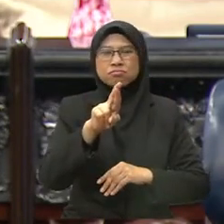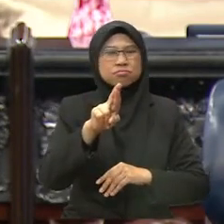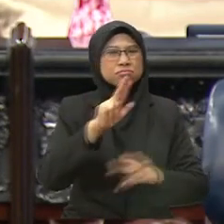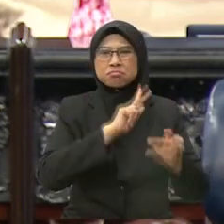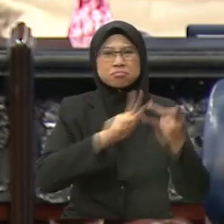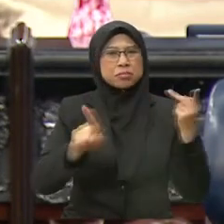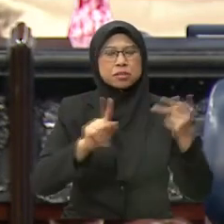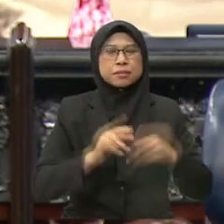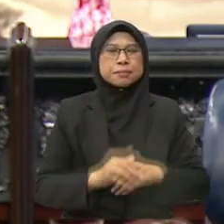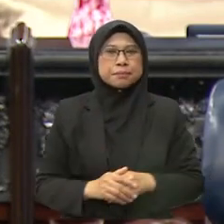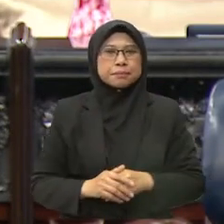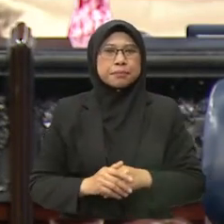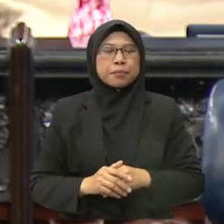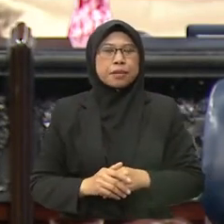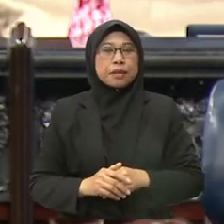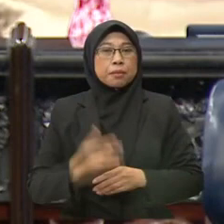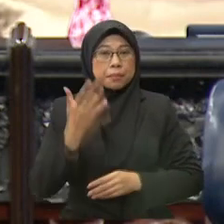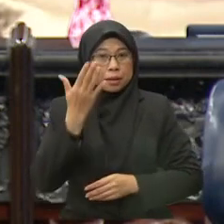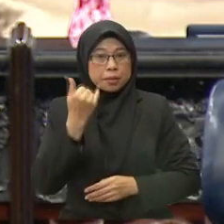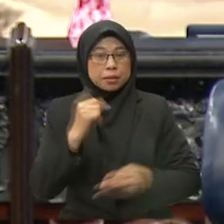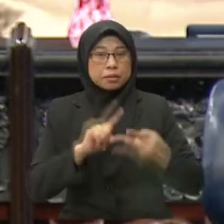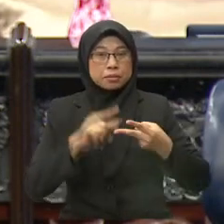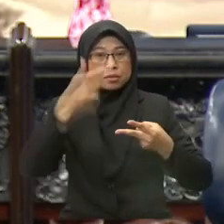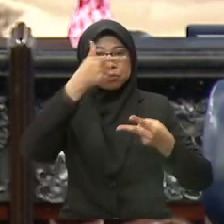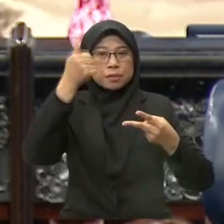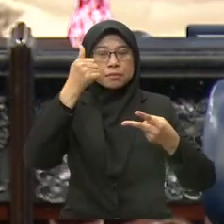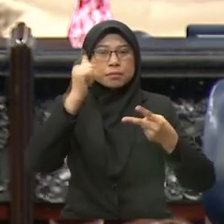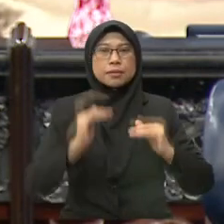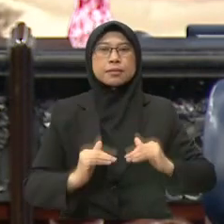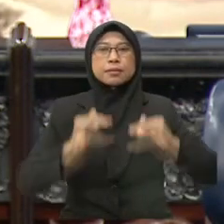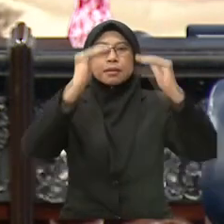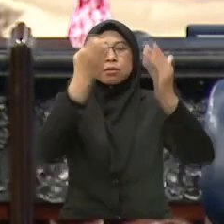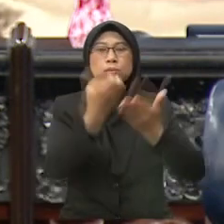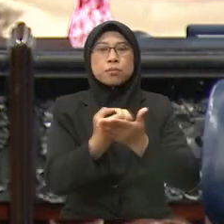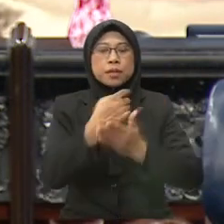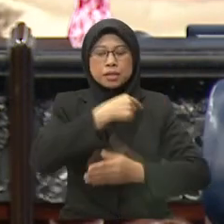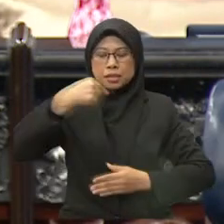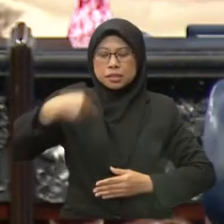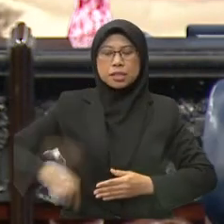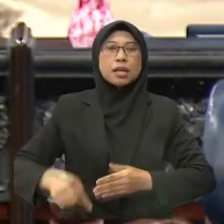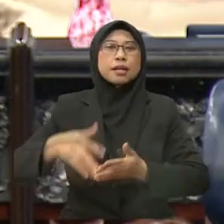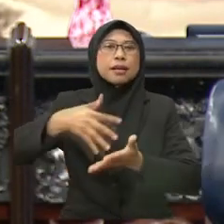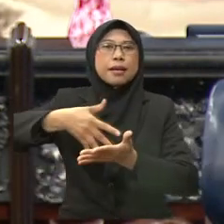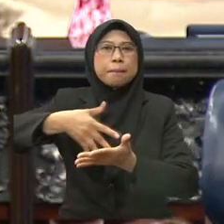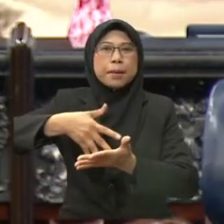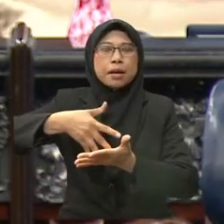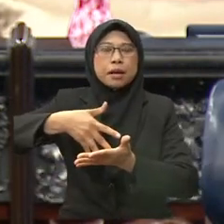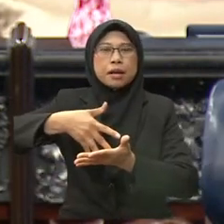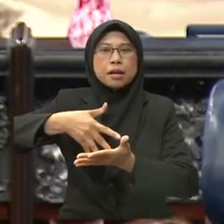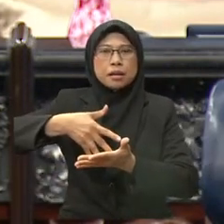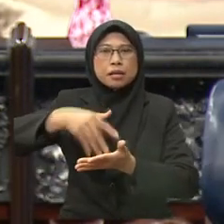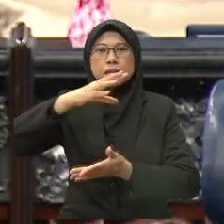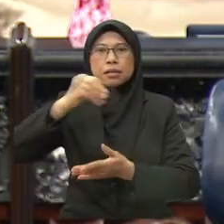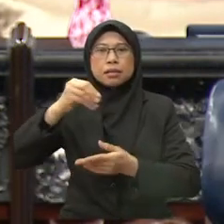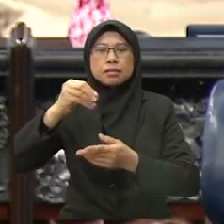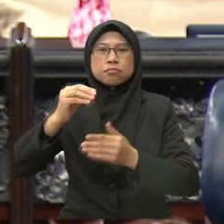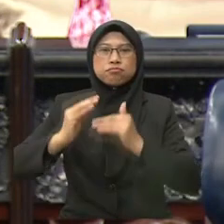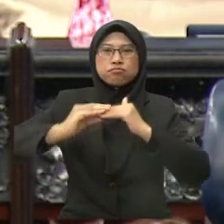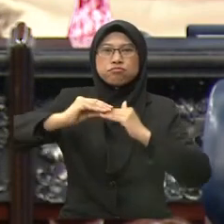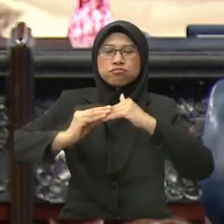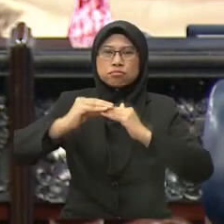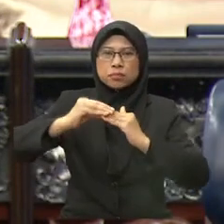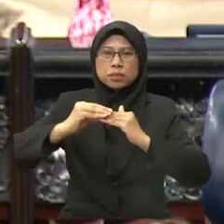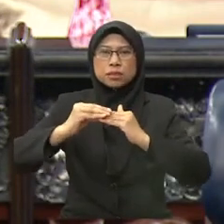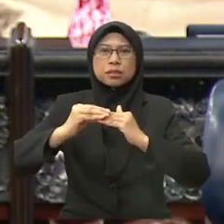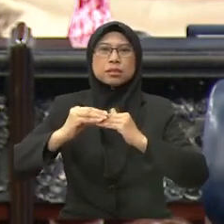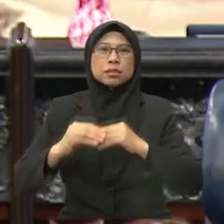relevan yang kedua Kenapa kerana Prestasi ekonomi China yang lebih lemah daripada jangkaan serta pelonggaran dasar